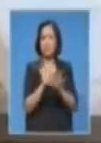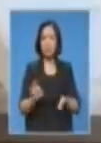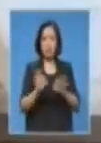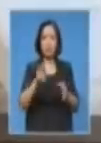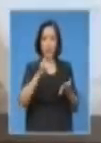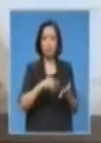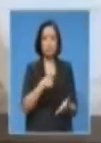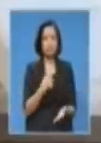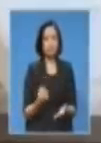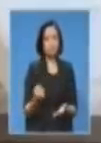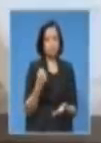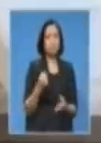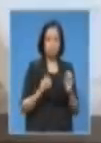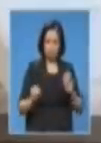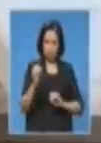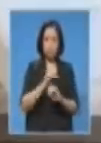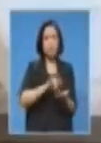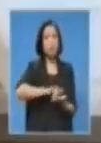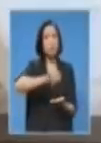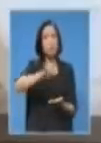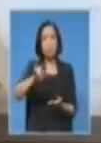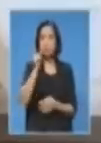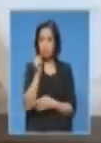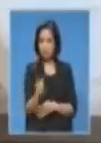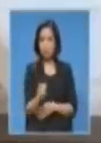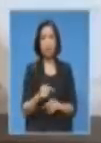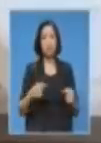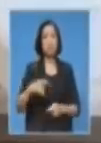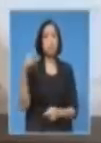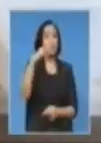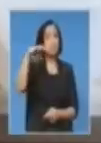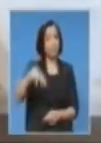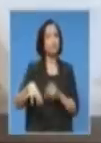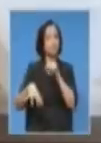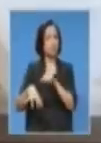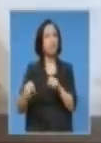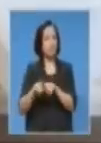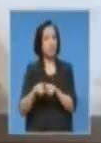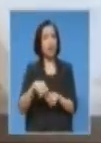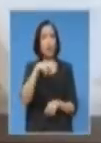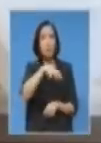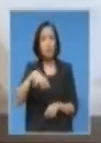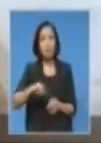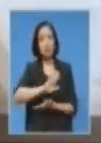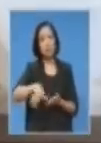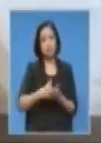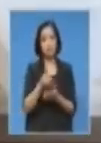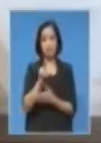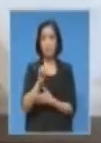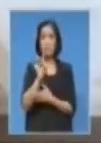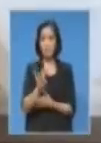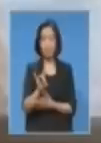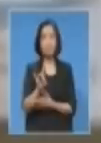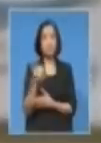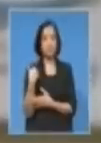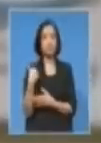ความมั่นใจสูงนะครับมีความปลอดภัยในการเดินทางแน่นอนส่วนสนามบินก็เช่นเดียวกันเรามีสนามบินทั้งหมด38แห่งครับในส่วน